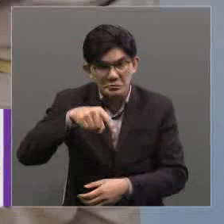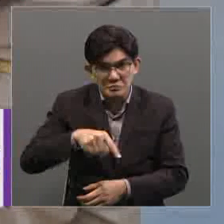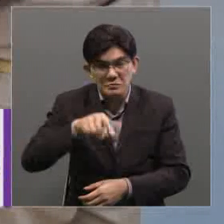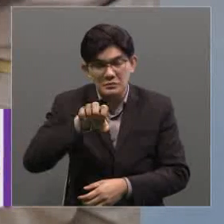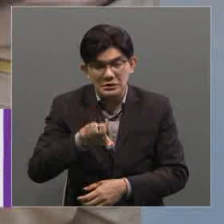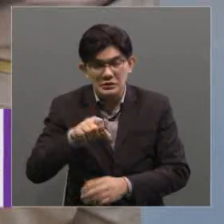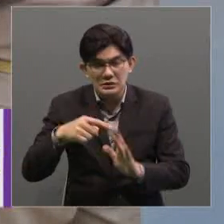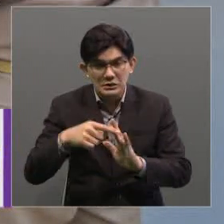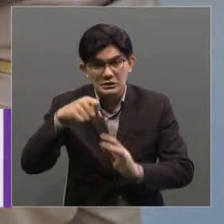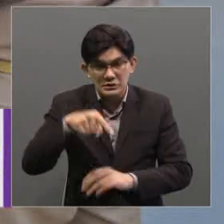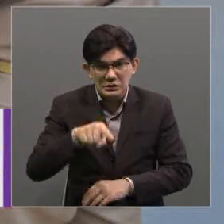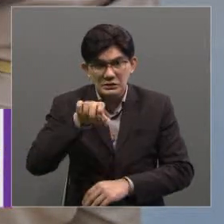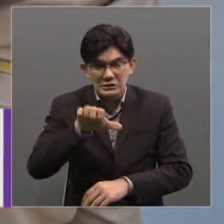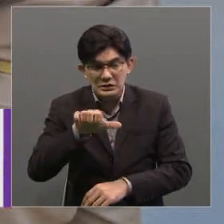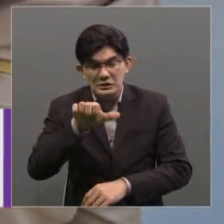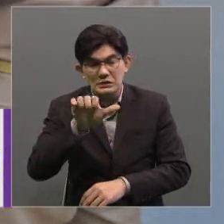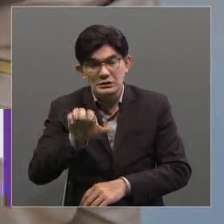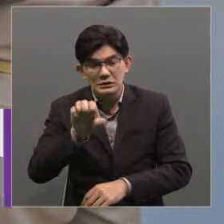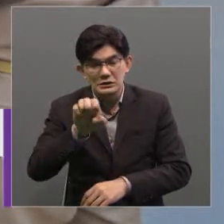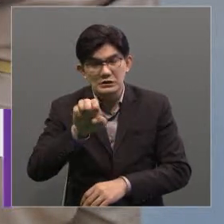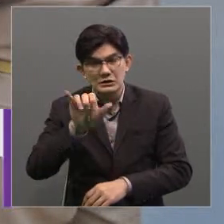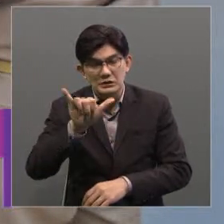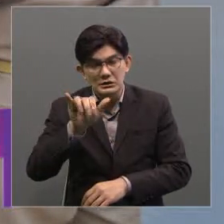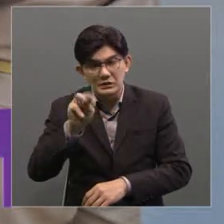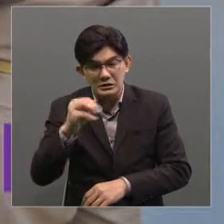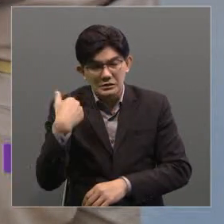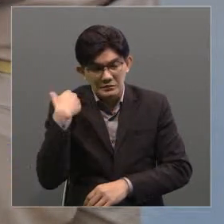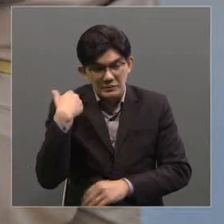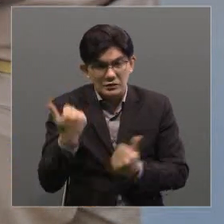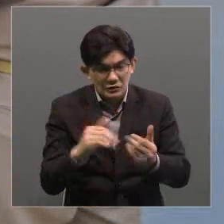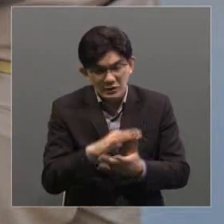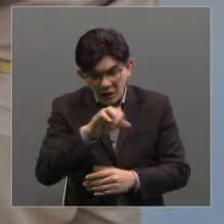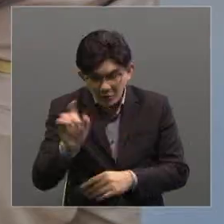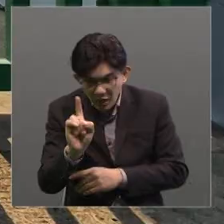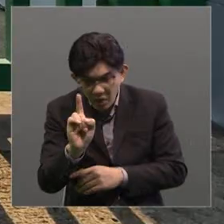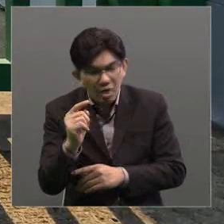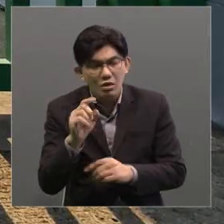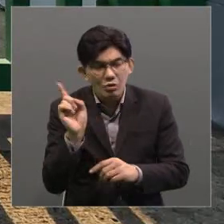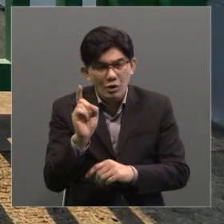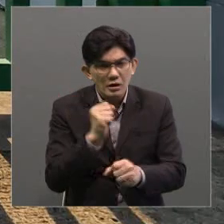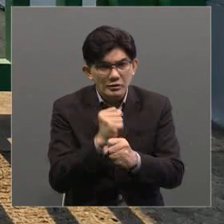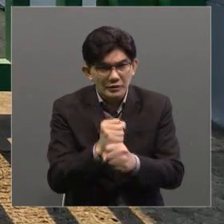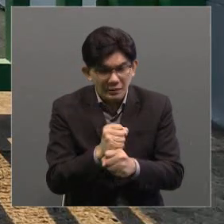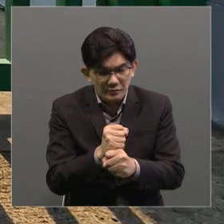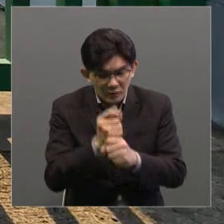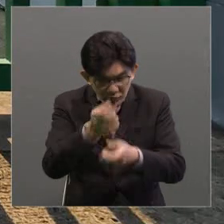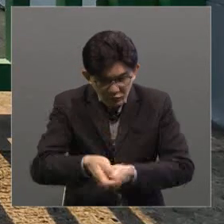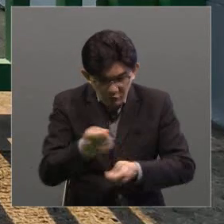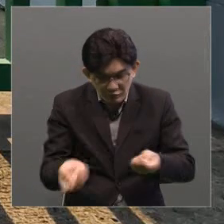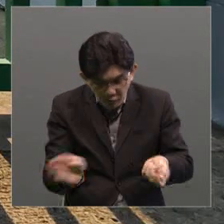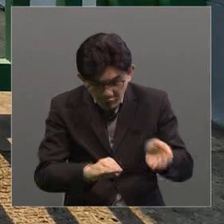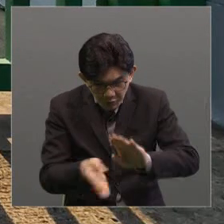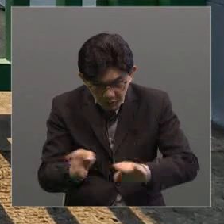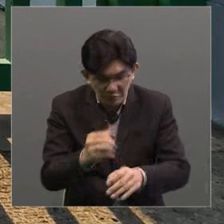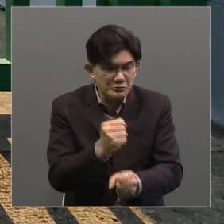นี้อีกไม่ใช่แค่ตรงฝุ่นแดงที่ไปที่ปล่องทีนี้ถามว่ากากตรงนี้มันไปไหนโรงงานเขาก็ไปกำจัดด้วยวิธีฝังกลบไปรอบๆโรงงาน